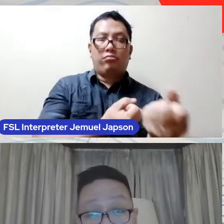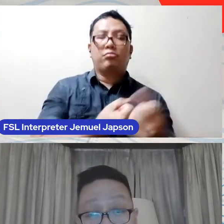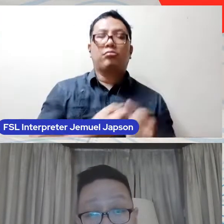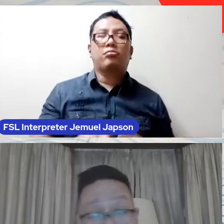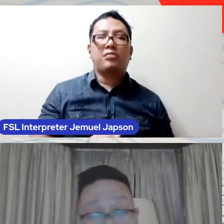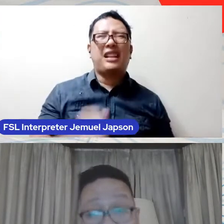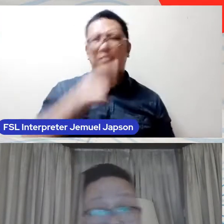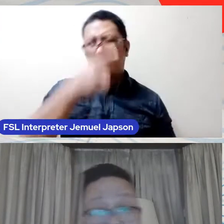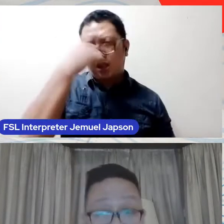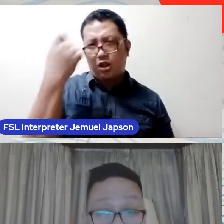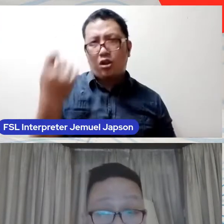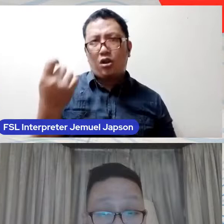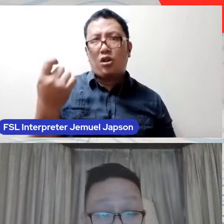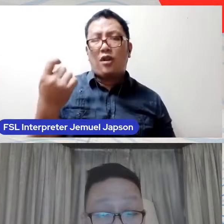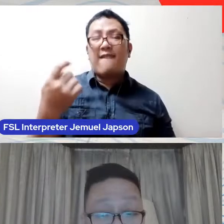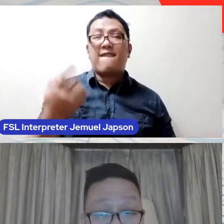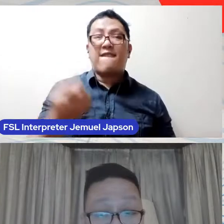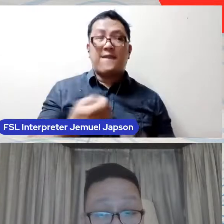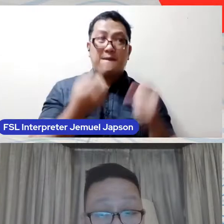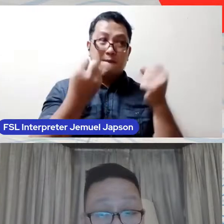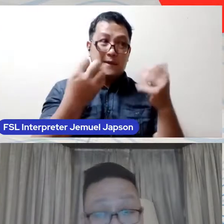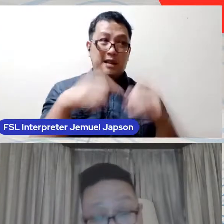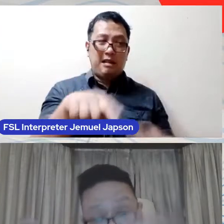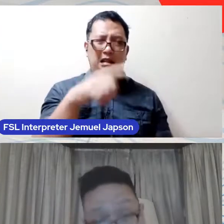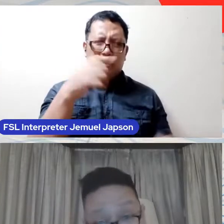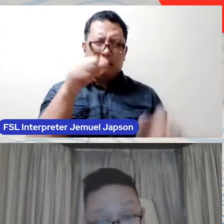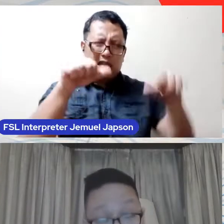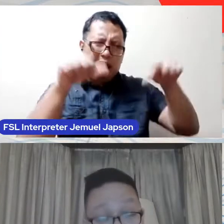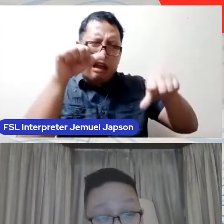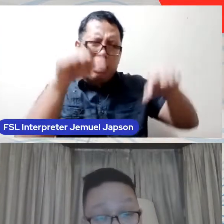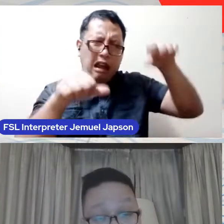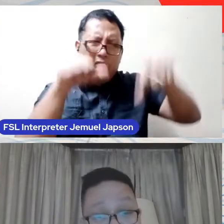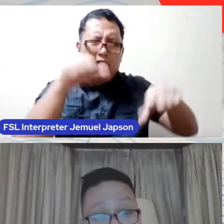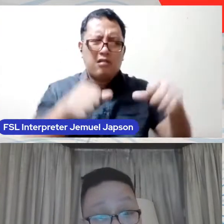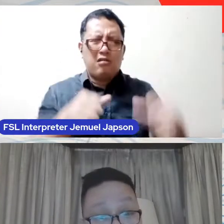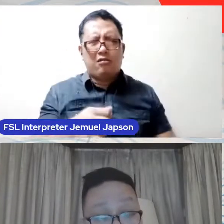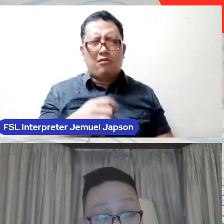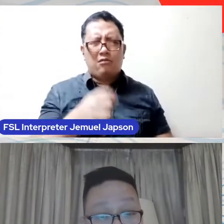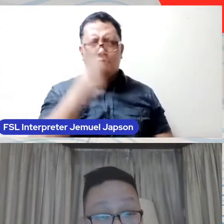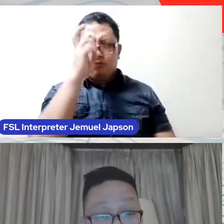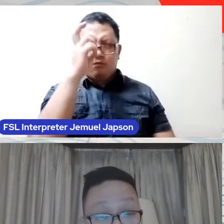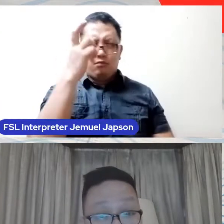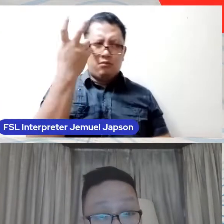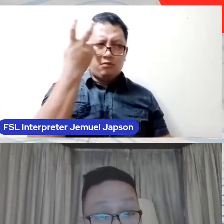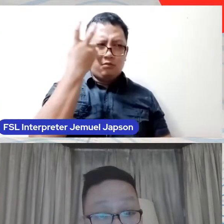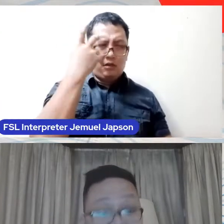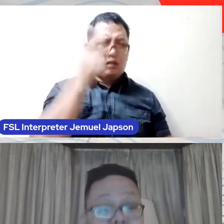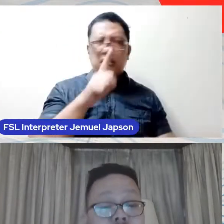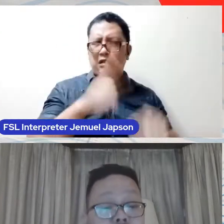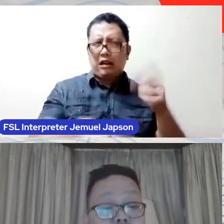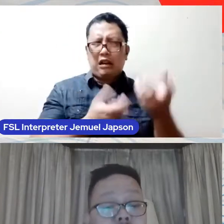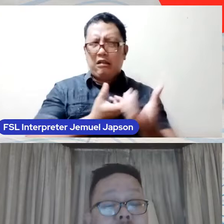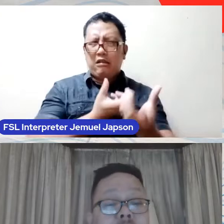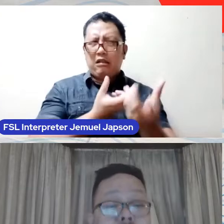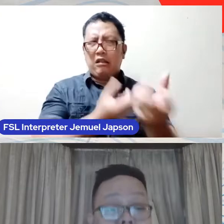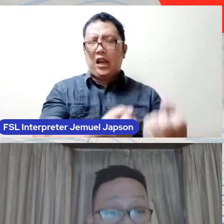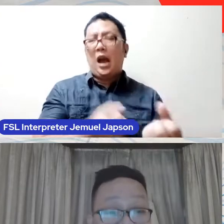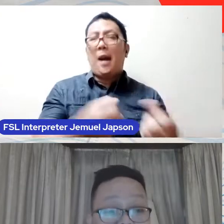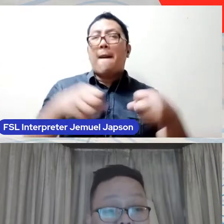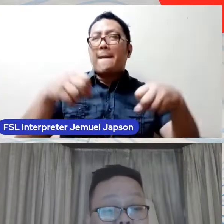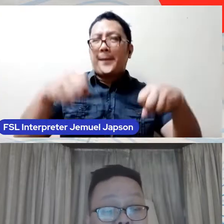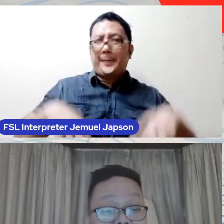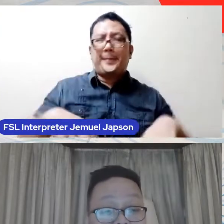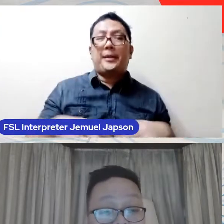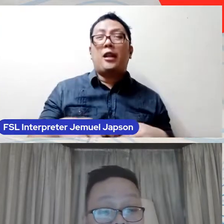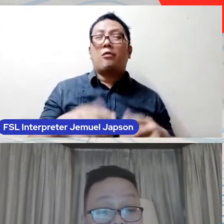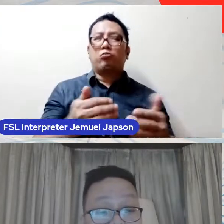kung marami na nga siyang pinagdududahan, tapos ito pa hindi niya mapagkatiwalaan, mas lalo siyang mapapalayo